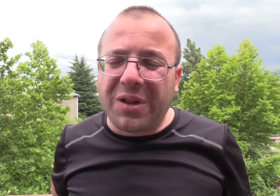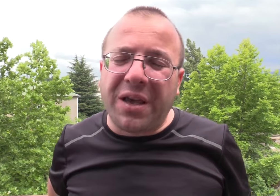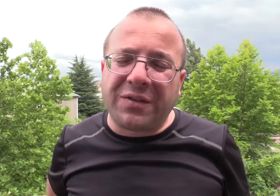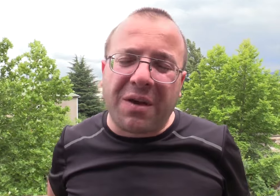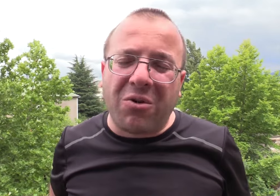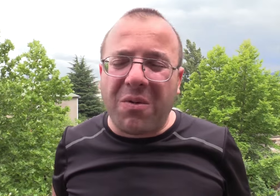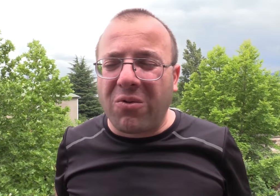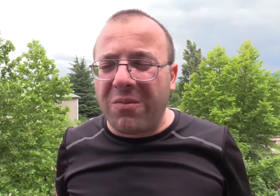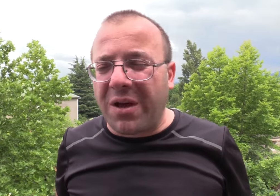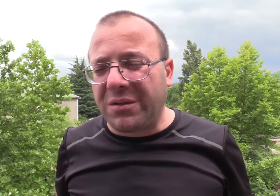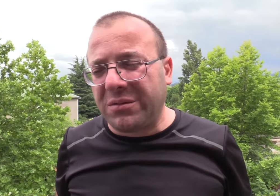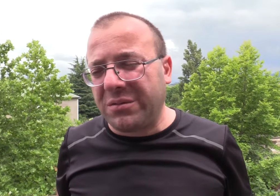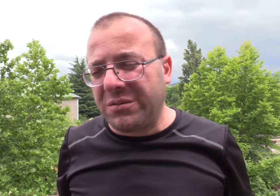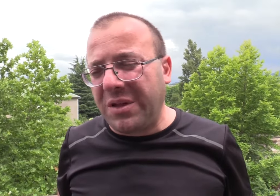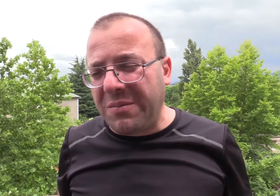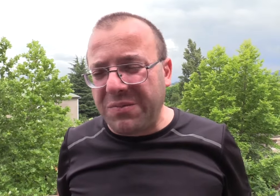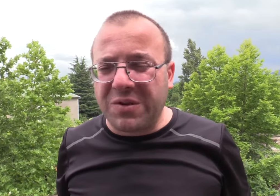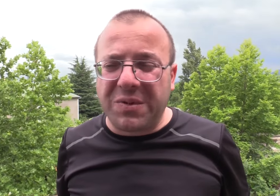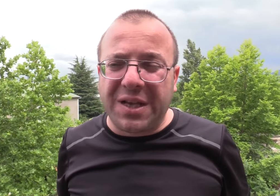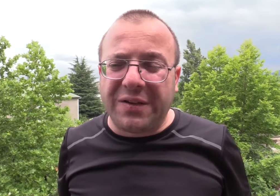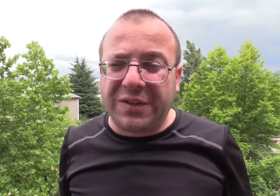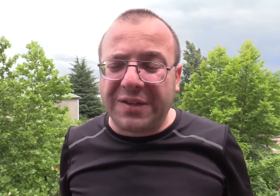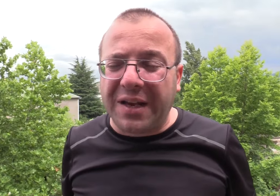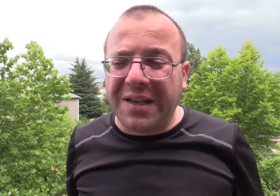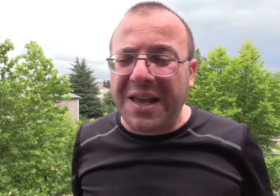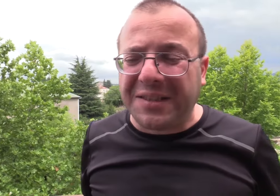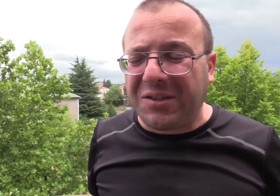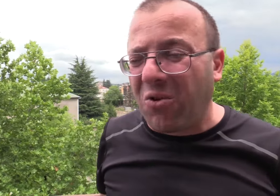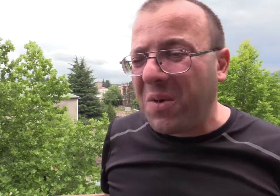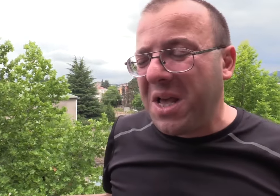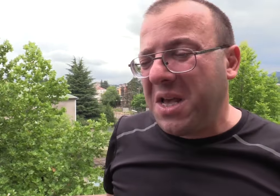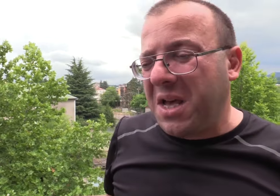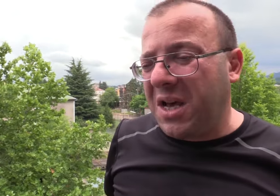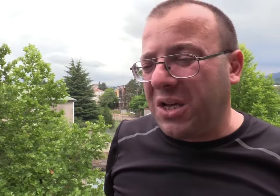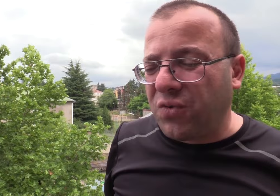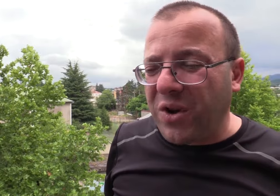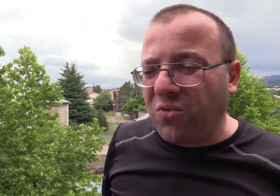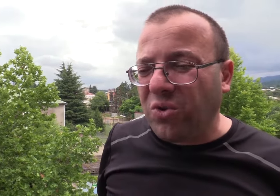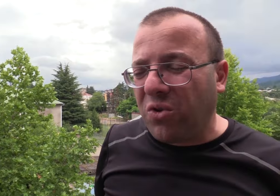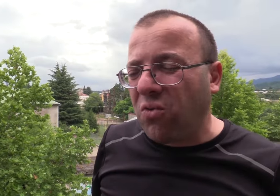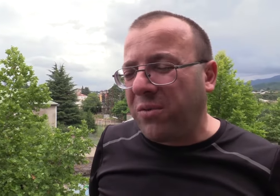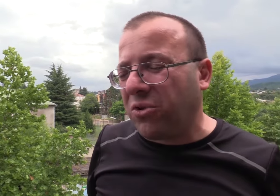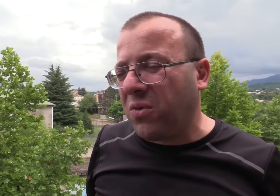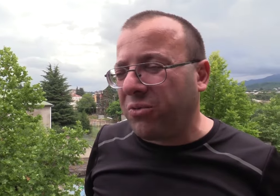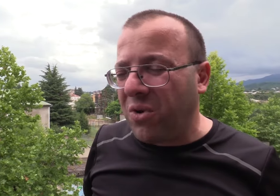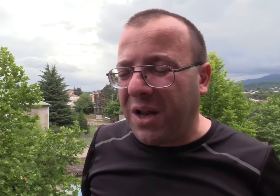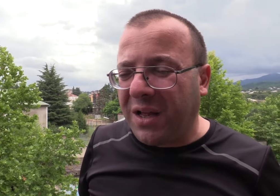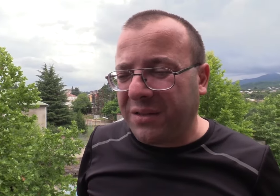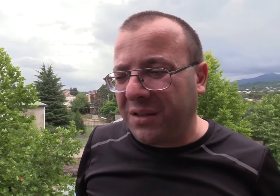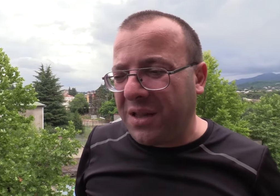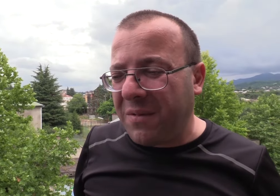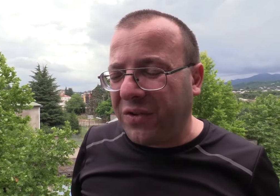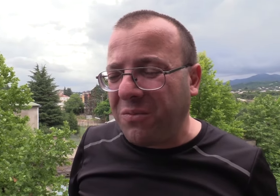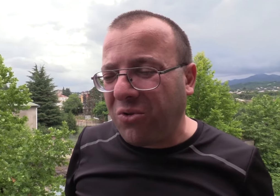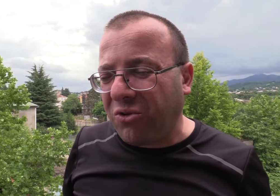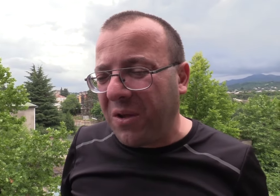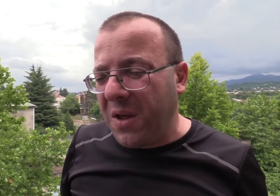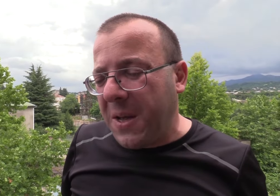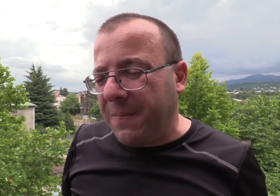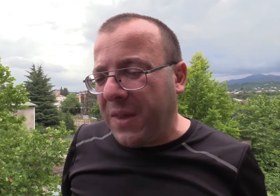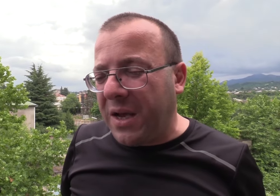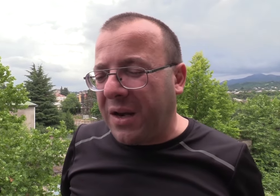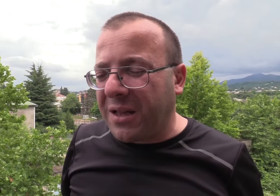დაკავშირებით და ეს გამოხმაურება ნებისმიერ სპეციალისტის არის ერთი, რომ ჩვენი გუნდი გულებს ტოვებს ყველა თამაშზე